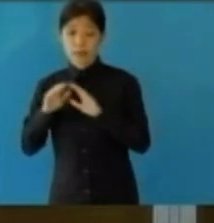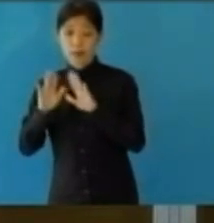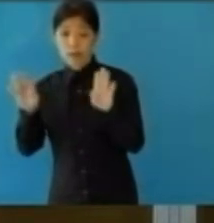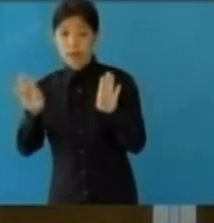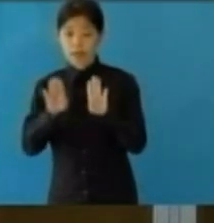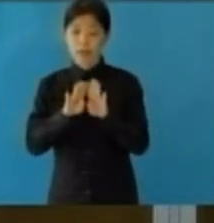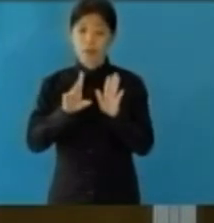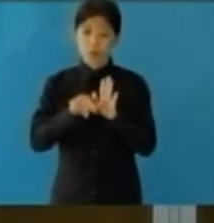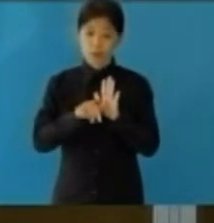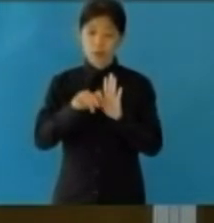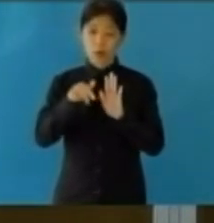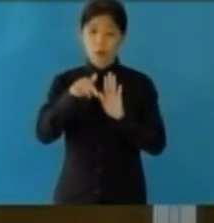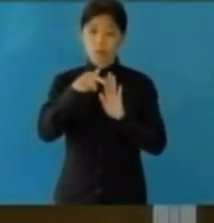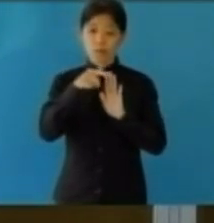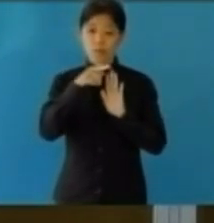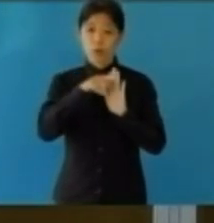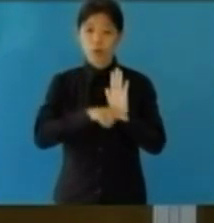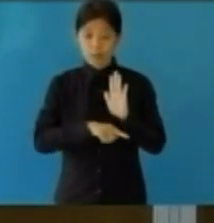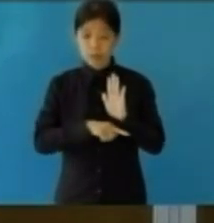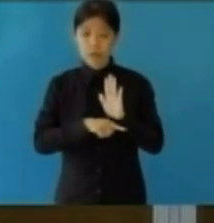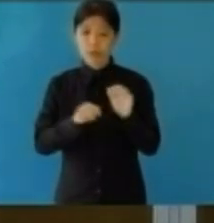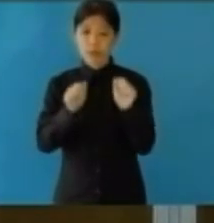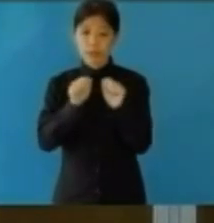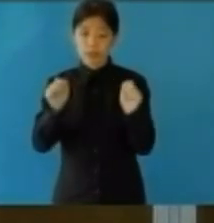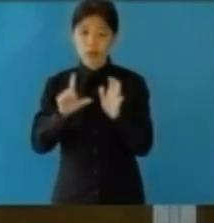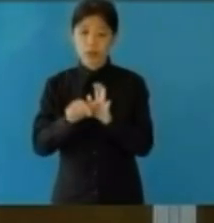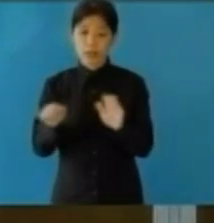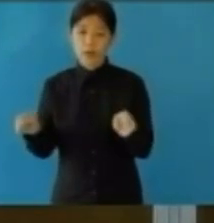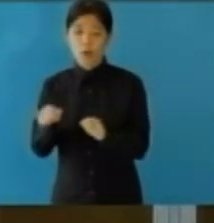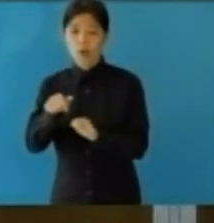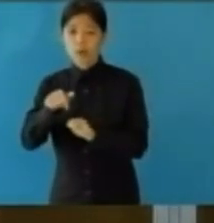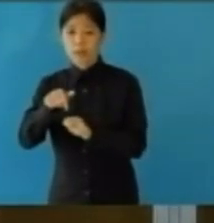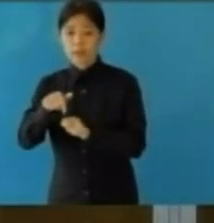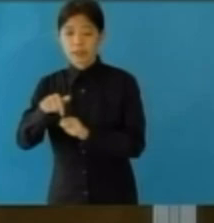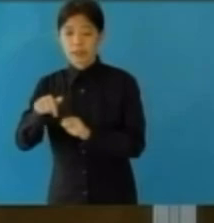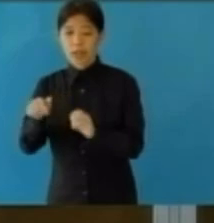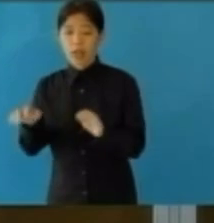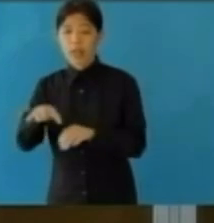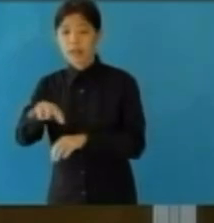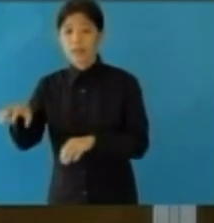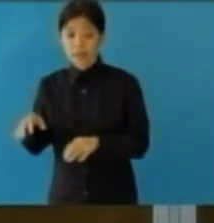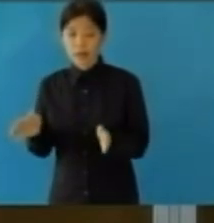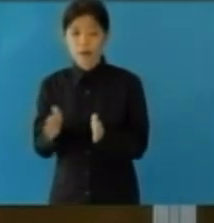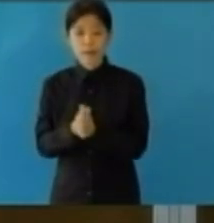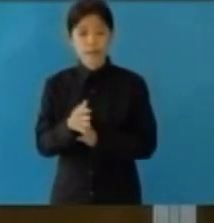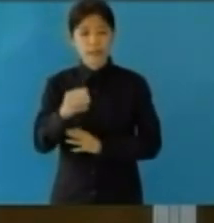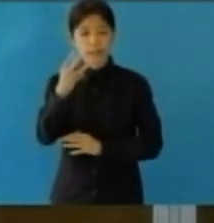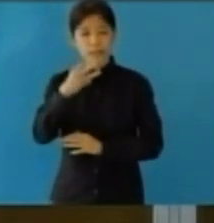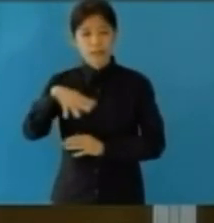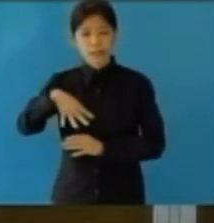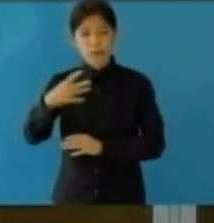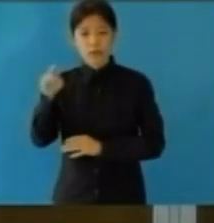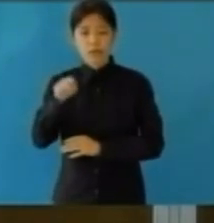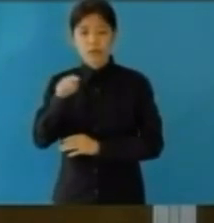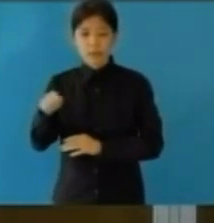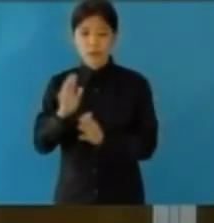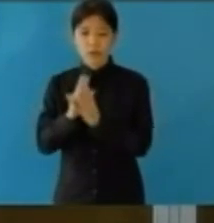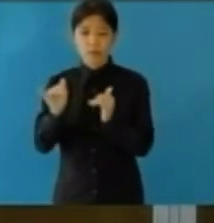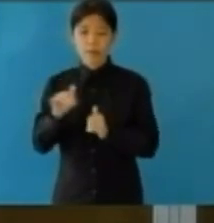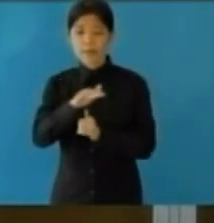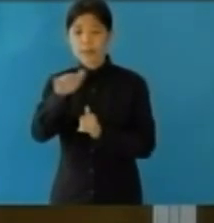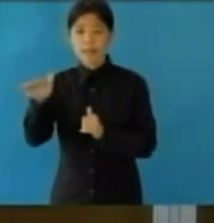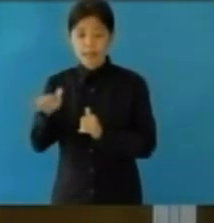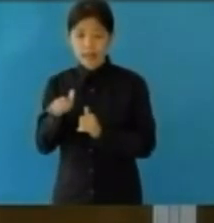ングプログラムや式典には、幼稚園児から一般まで、延べ約3400人の県民の方々